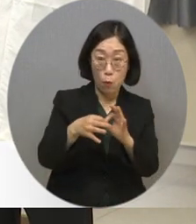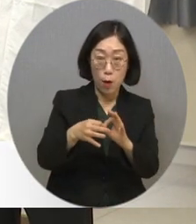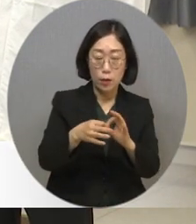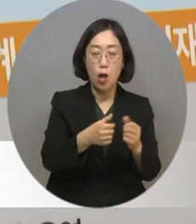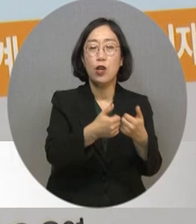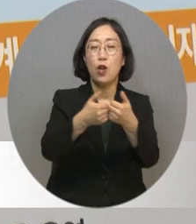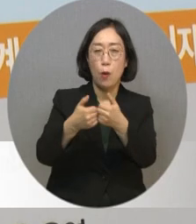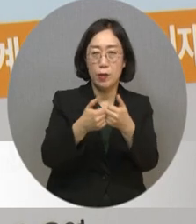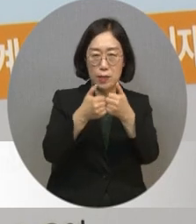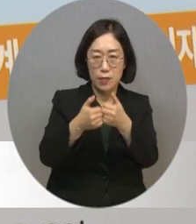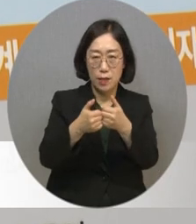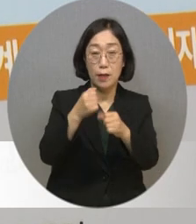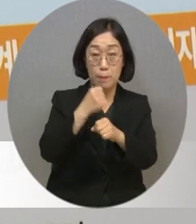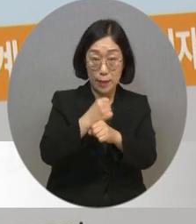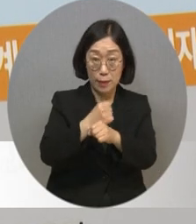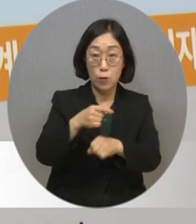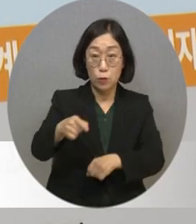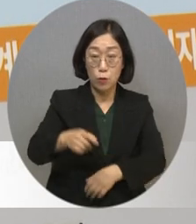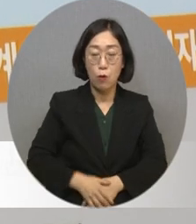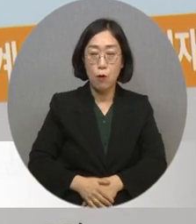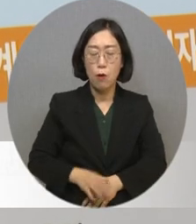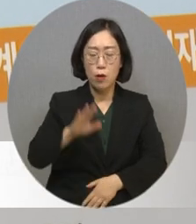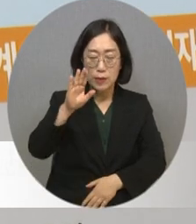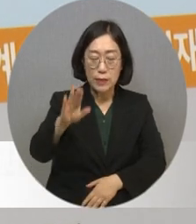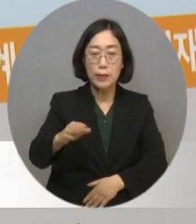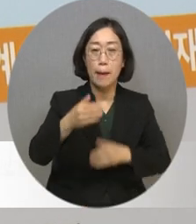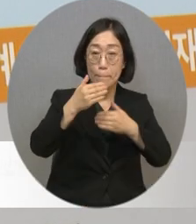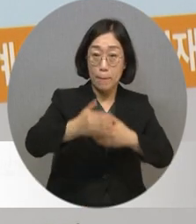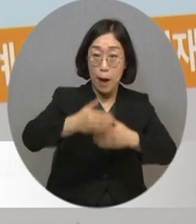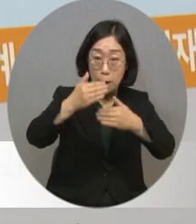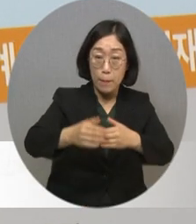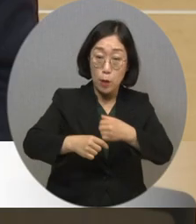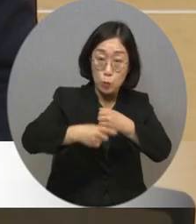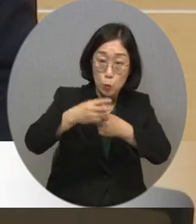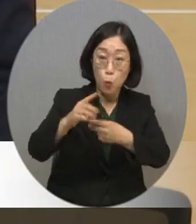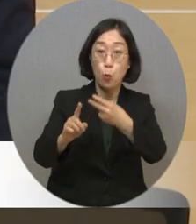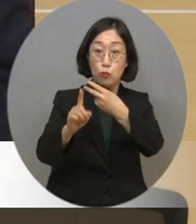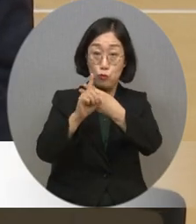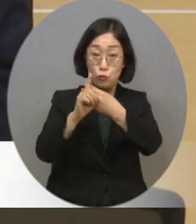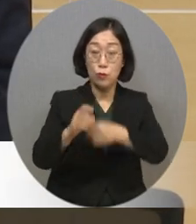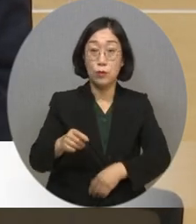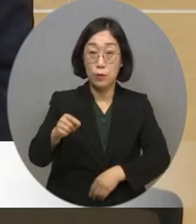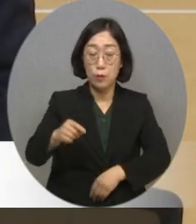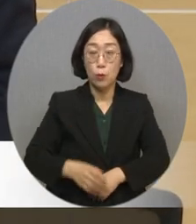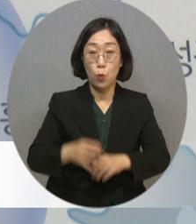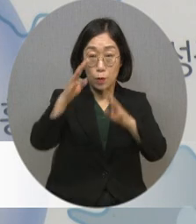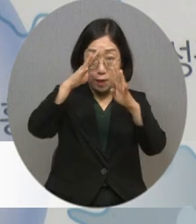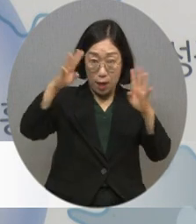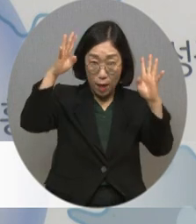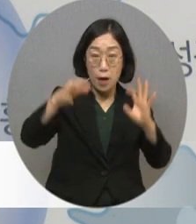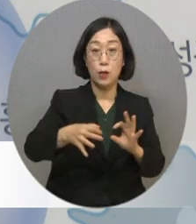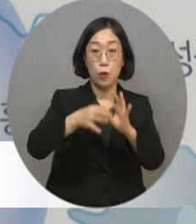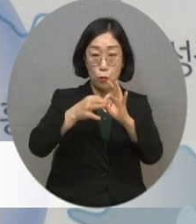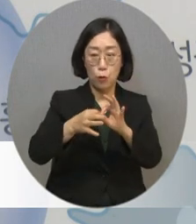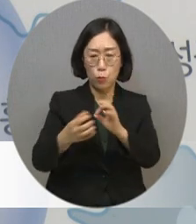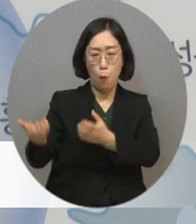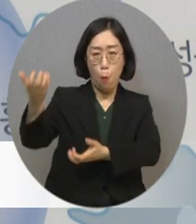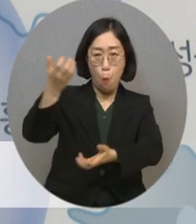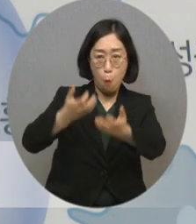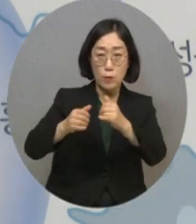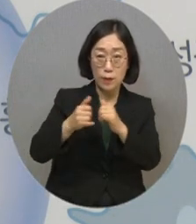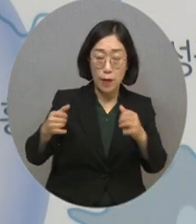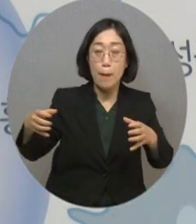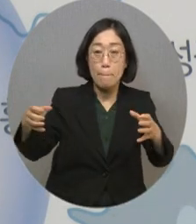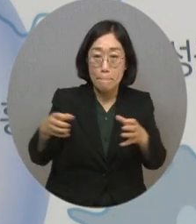실무협의체를 구성해 시군별 전략사업을 초중등 교육과정과 대학 학과에 연결하고 이주 배경자 맞춤형